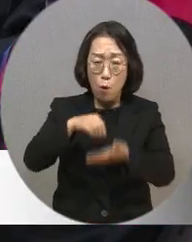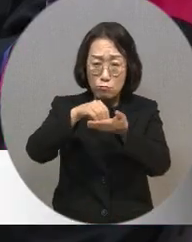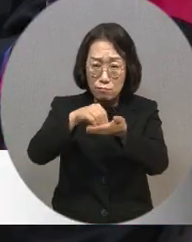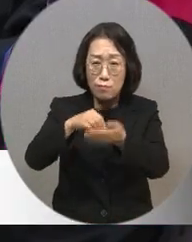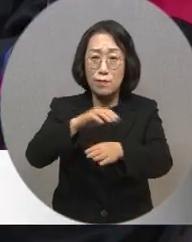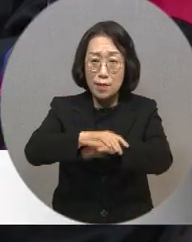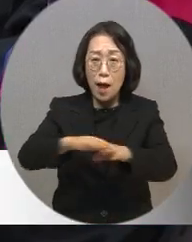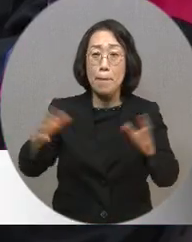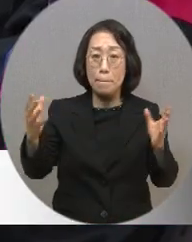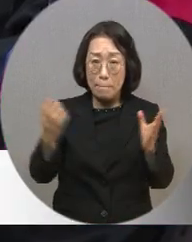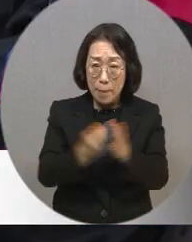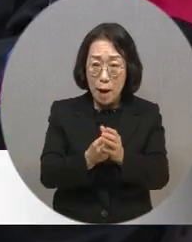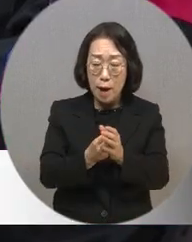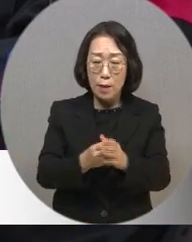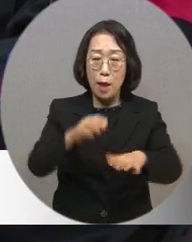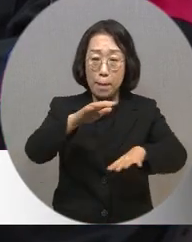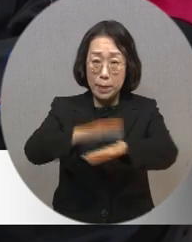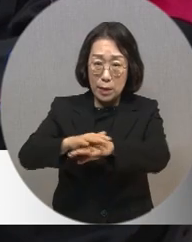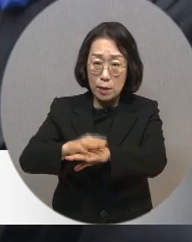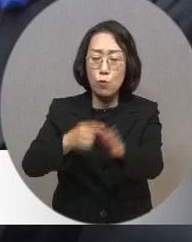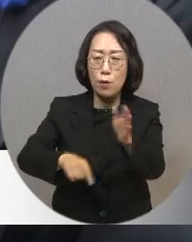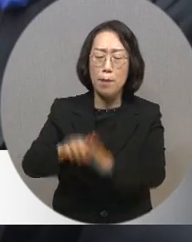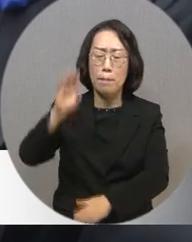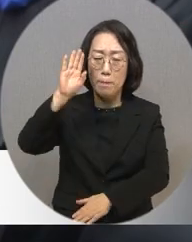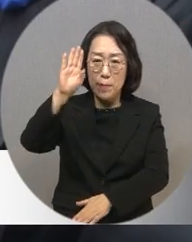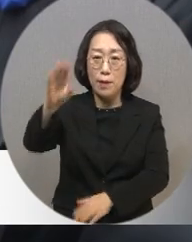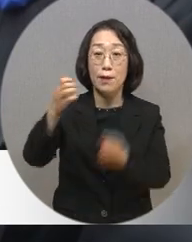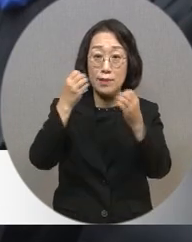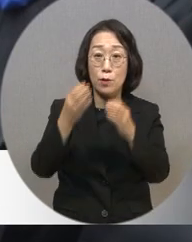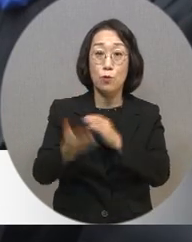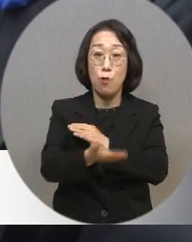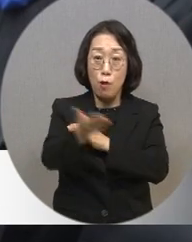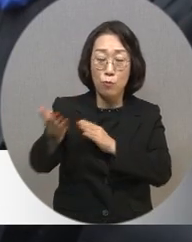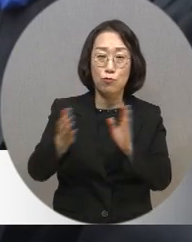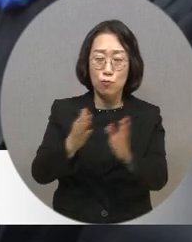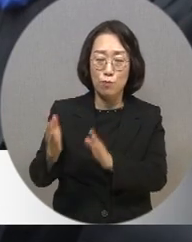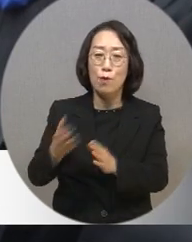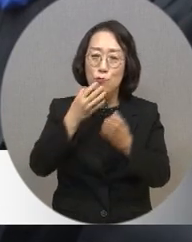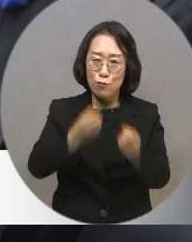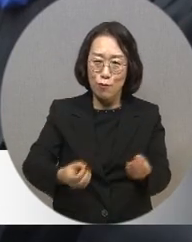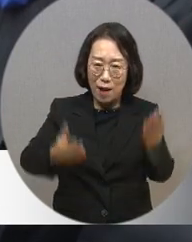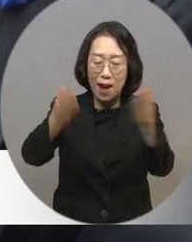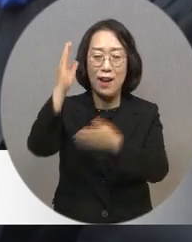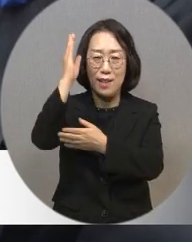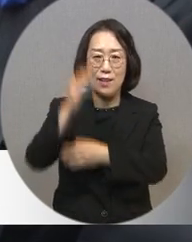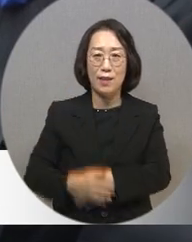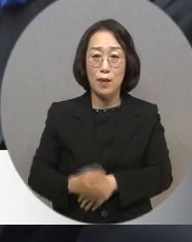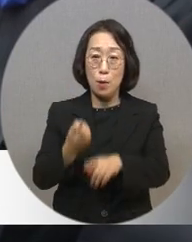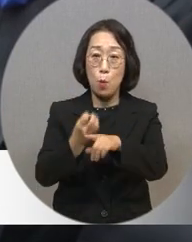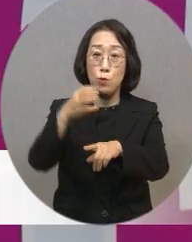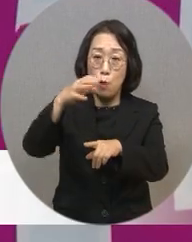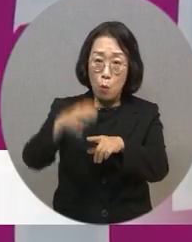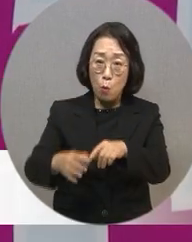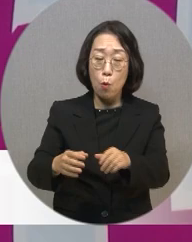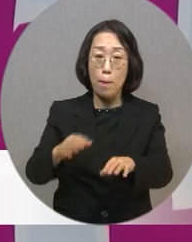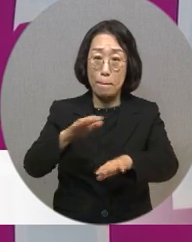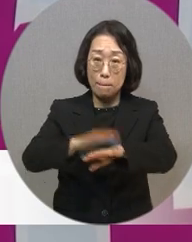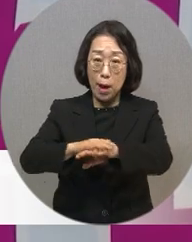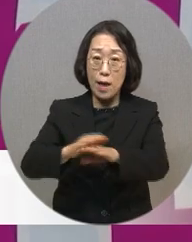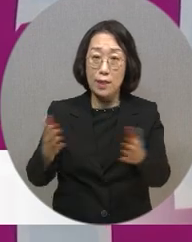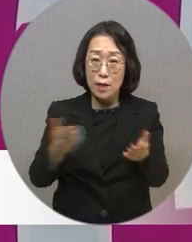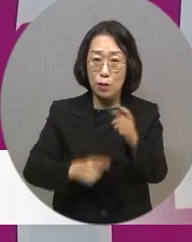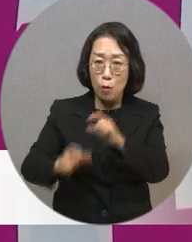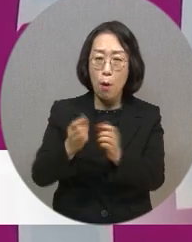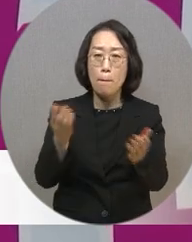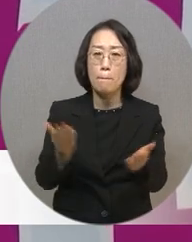마무리하고 보성농업의 새로운 미래를 준비한 졸업생 여러분 축하드린다며 보성농업이 한 단계 더 도약할